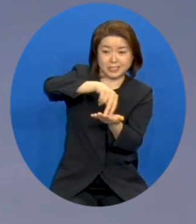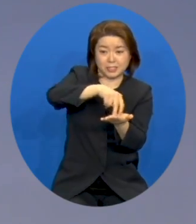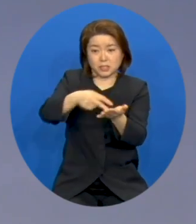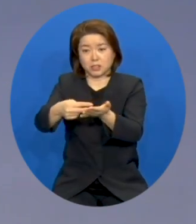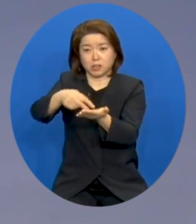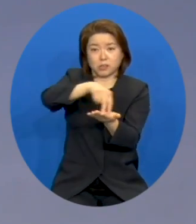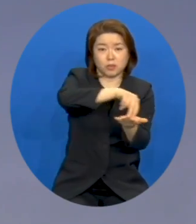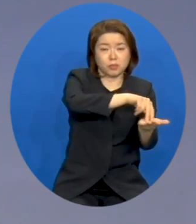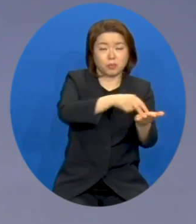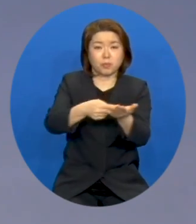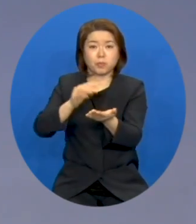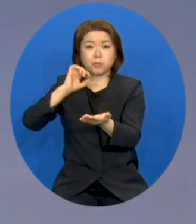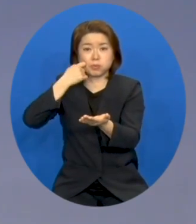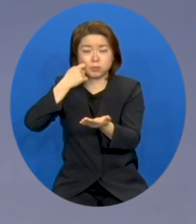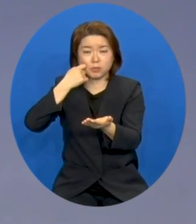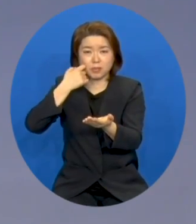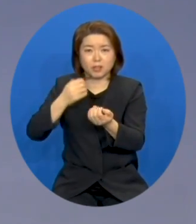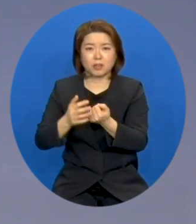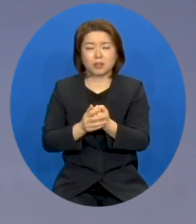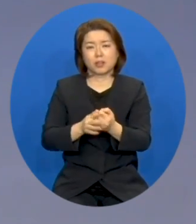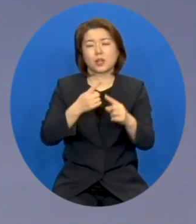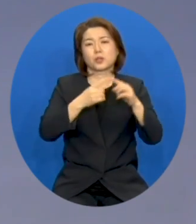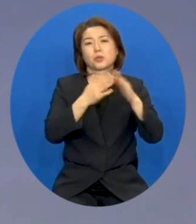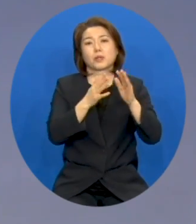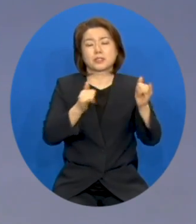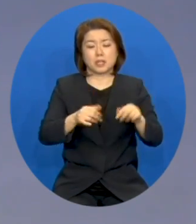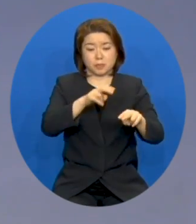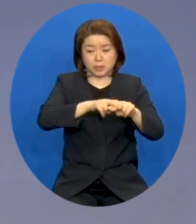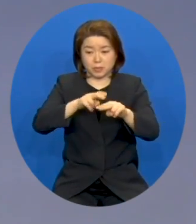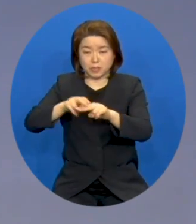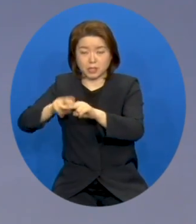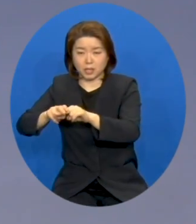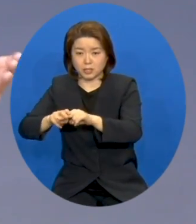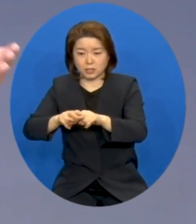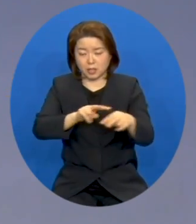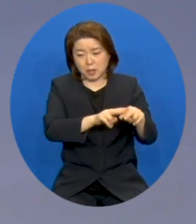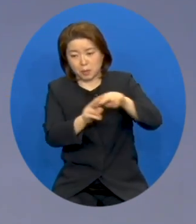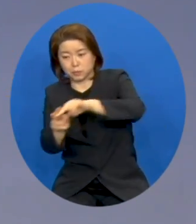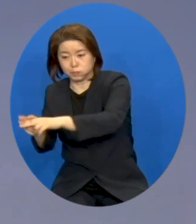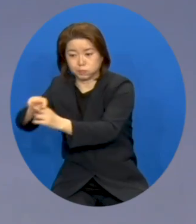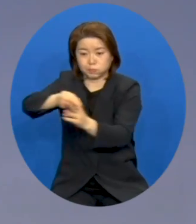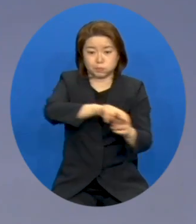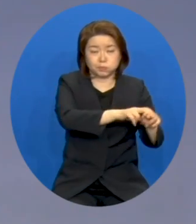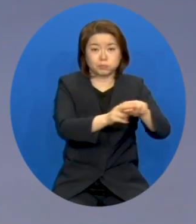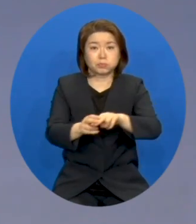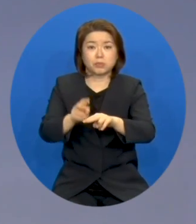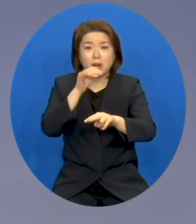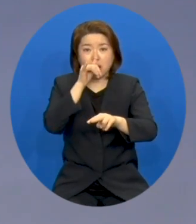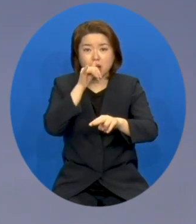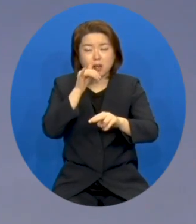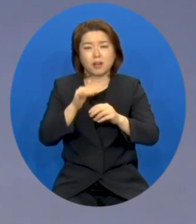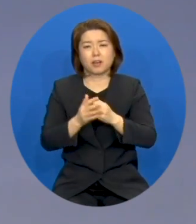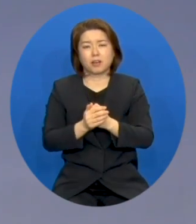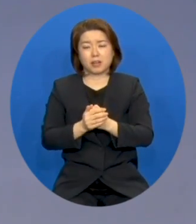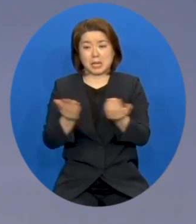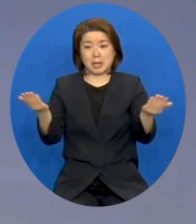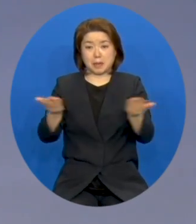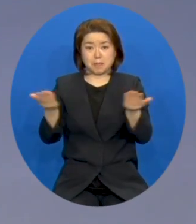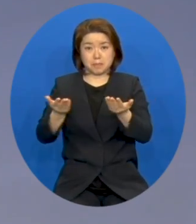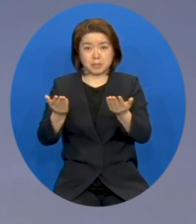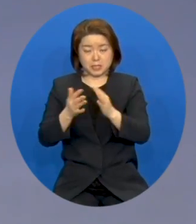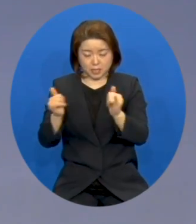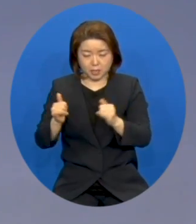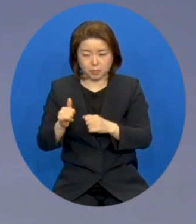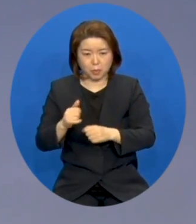없어요. 교우들이 의자에 앉았는데 막 옆으로 쓰러지기까지 하는 겁니다. 선원들도